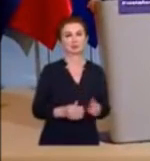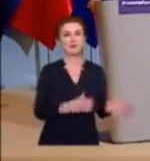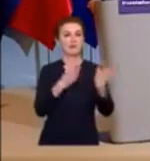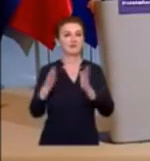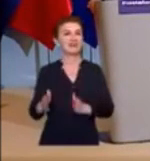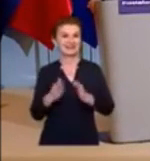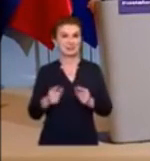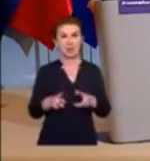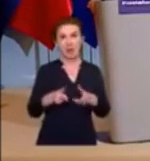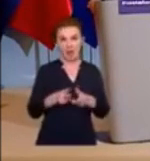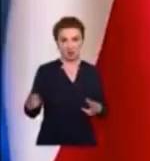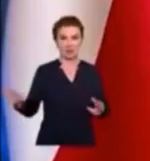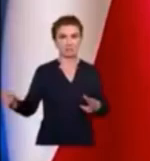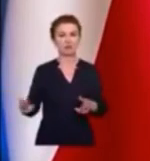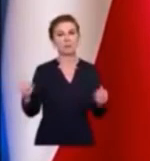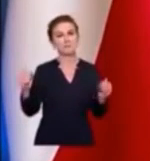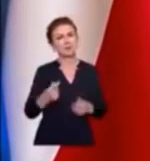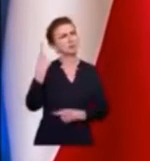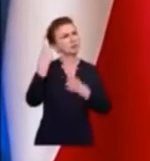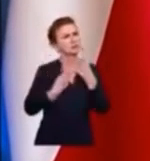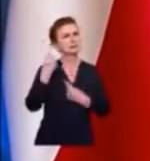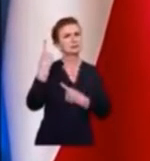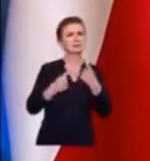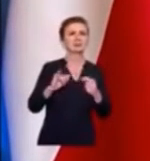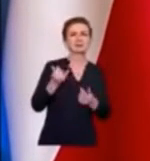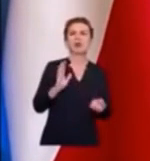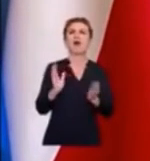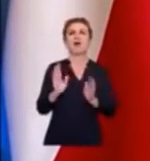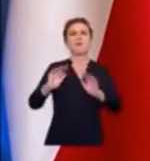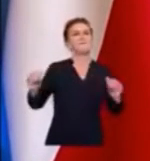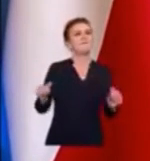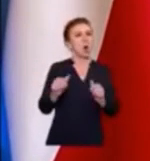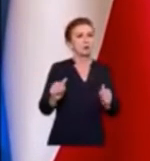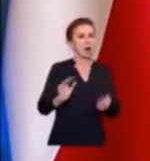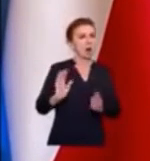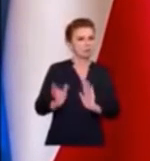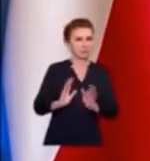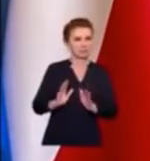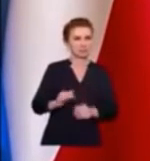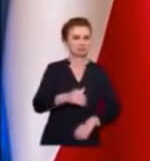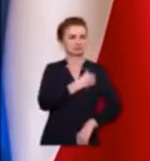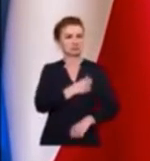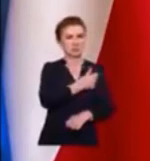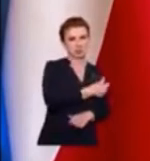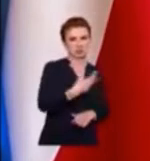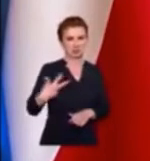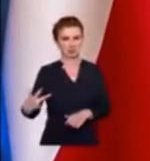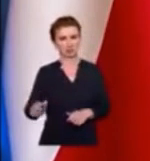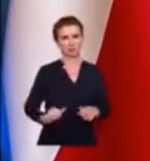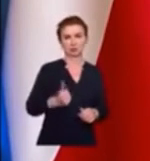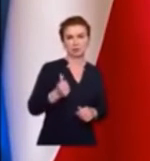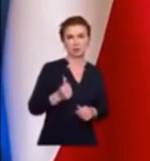kolejnych etapach można rozważać formę opiekuńczą również w klasach 1-3 po to, żeby odciążyć